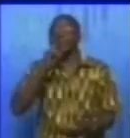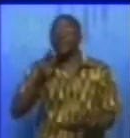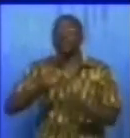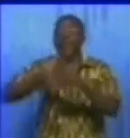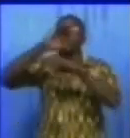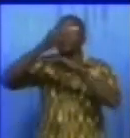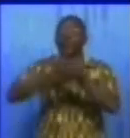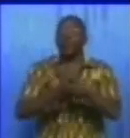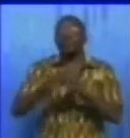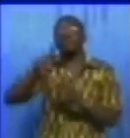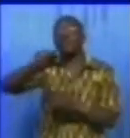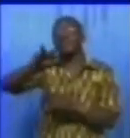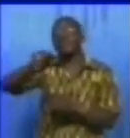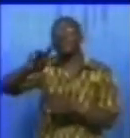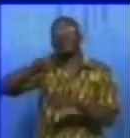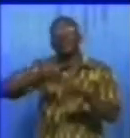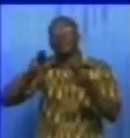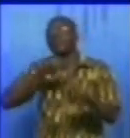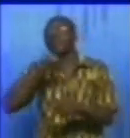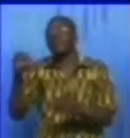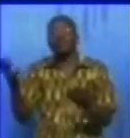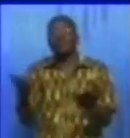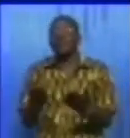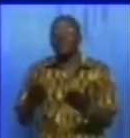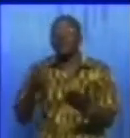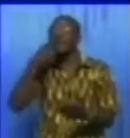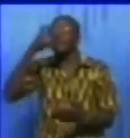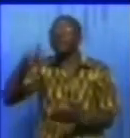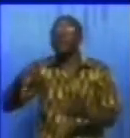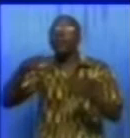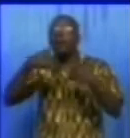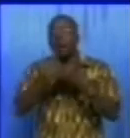couverture télévisuelle n'est pas aussi ça. Il faut avoir